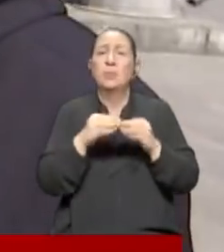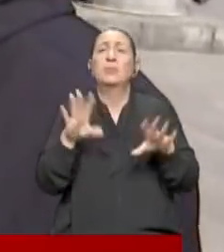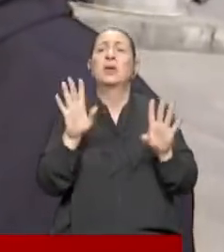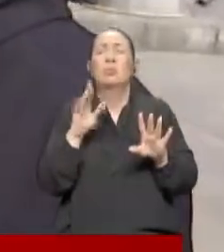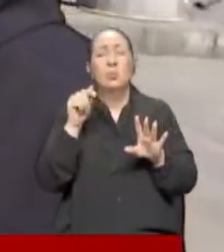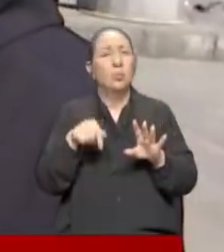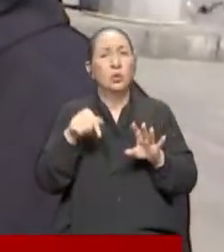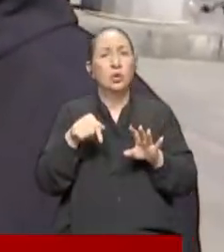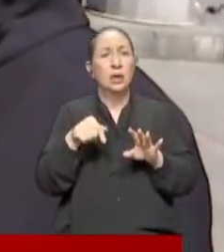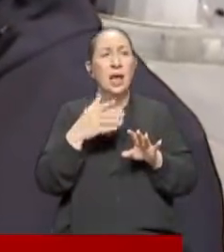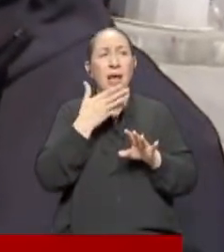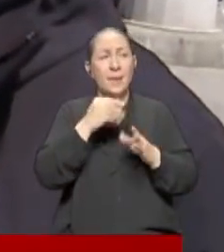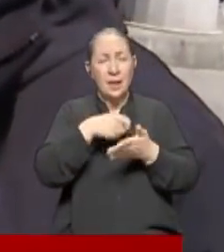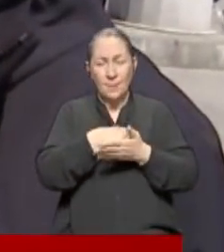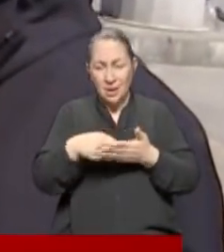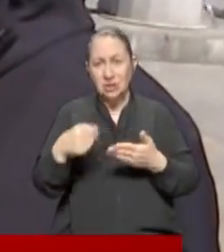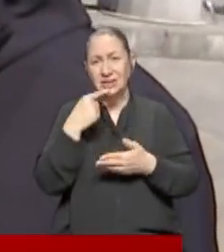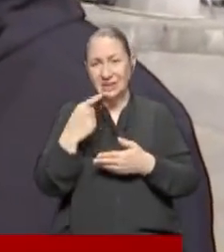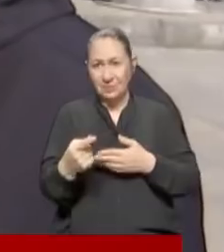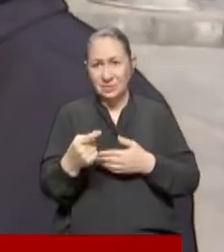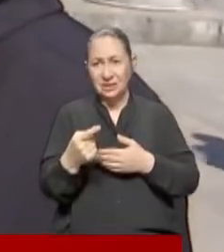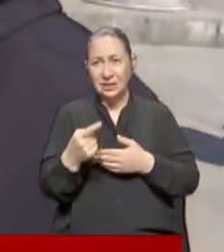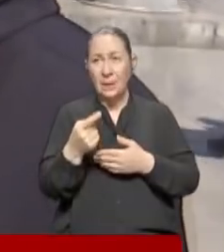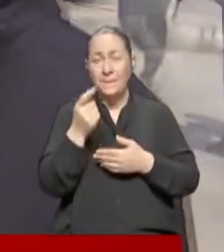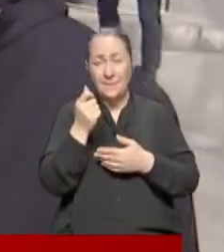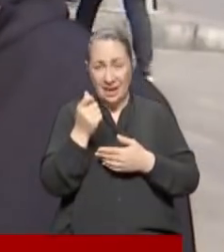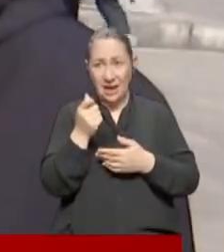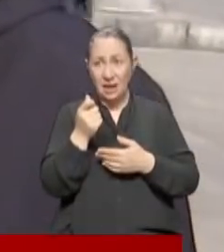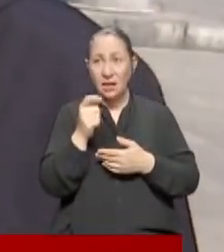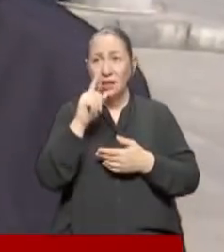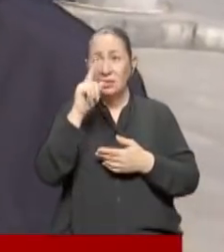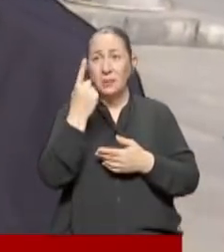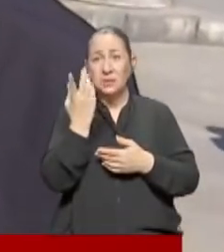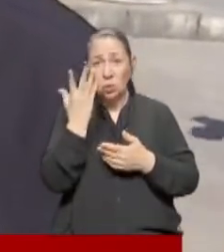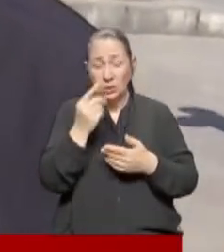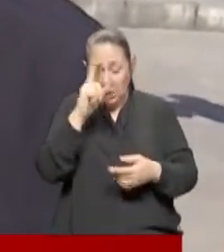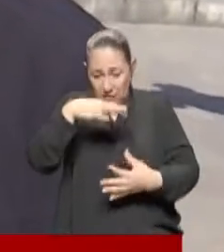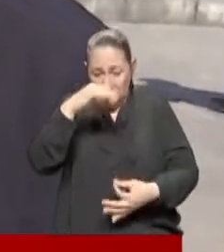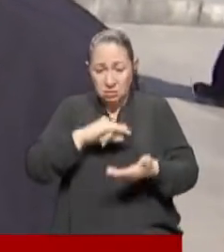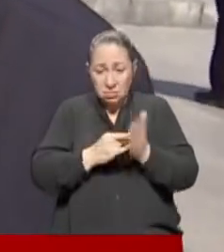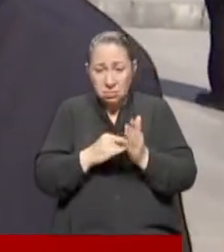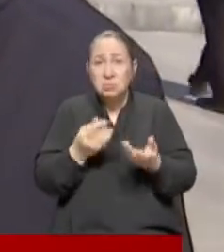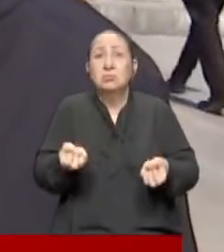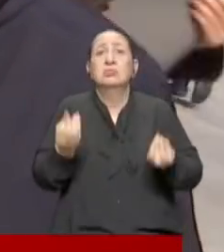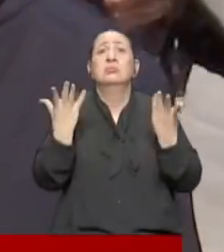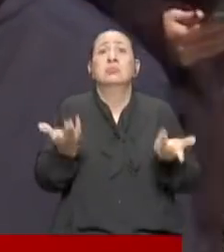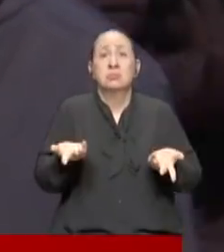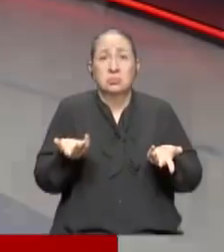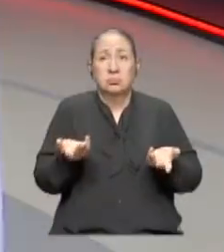Yani bugün emekli maaşı dediğimiz parayla tek başına bile olsa bir kişinin geçinmesi mümkün mü? Değil.